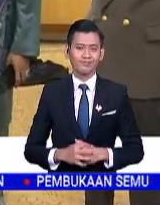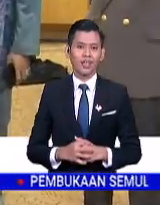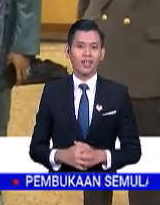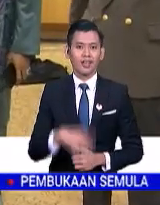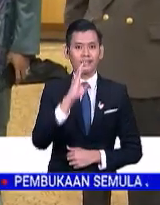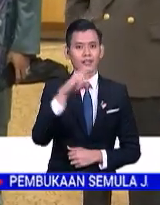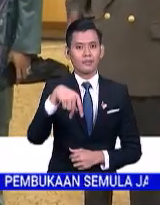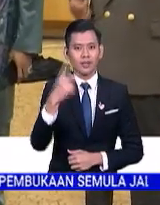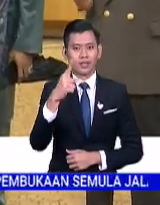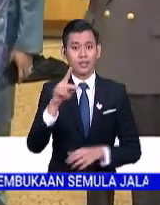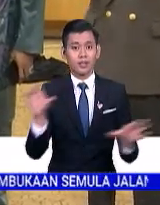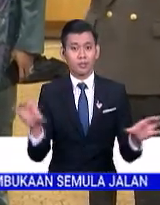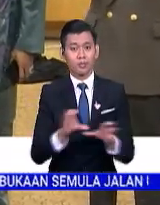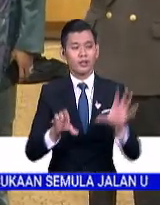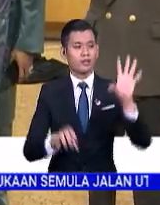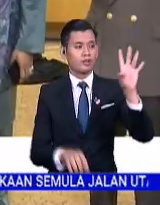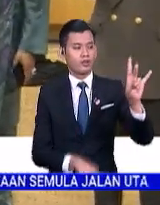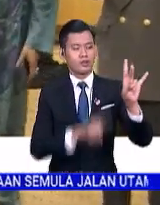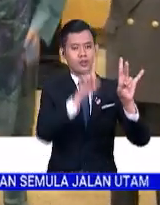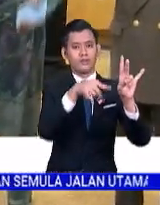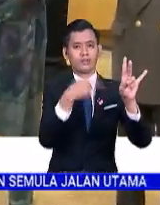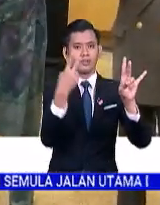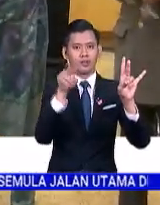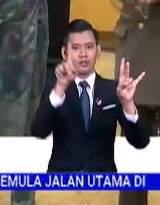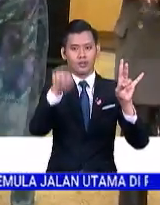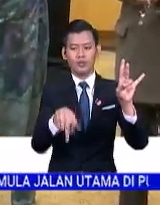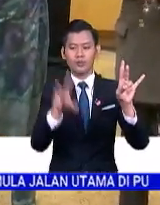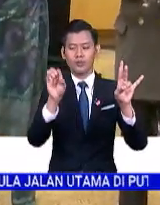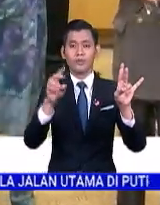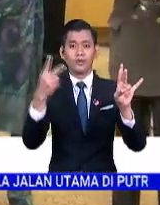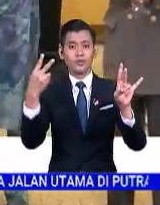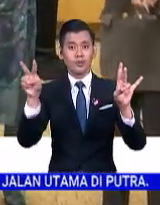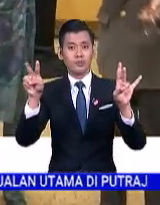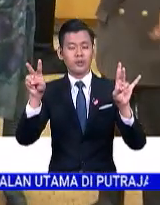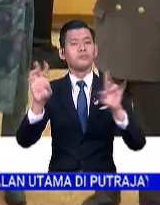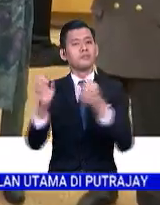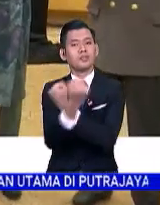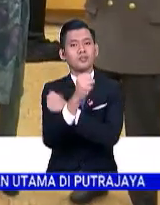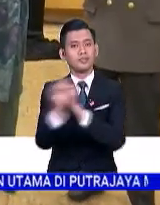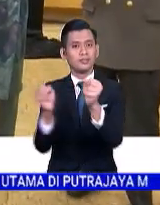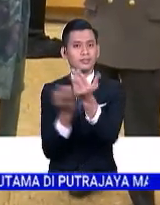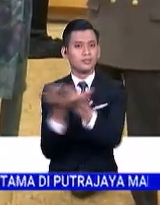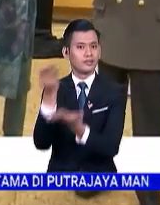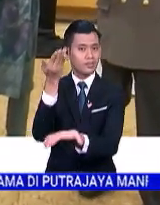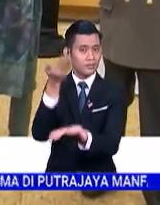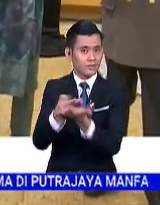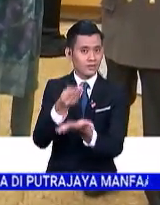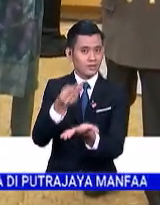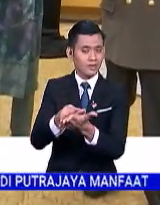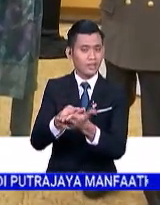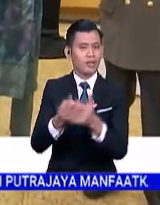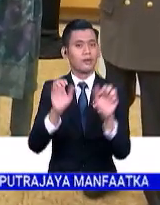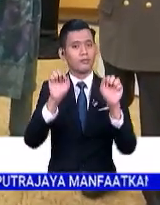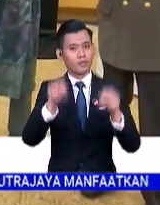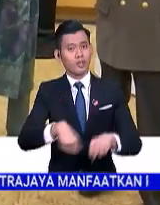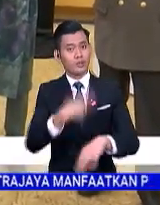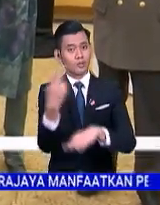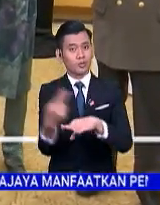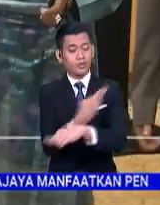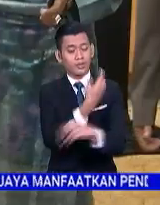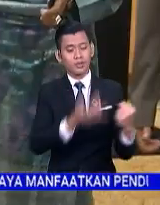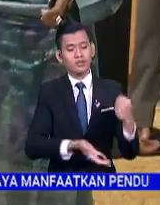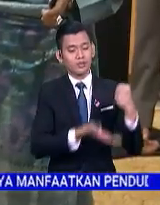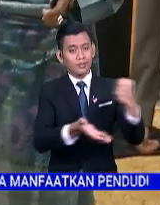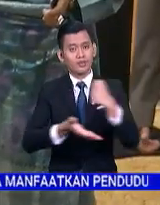dipikir dilancarkan pada 17 Des 2012 bagi menyedihkan primatan keuangan serta menggembleng adona untuk dia